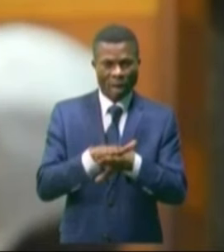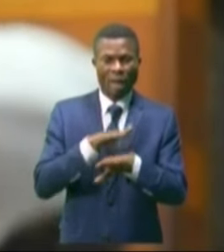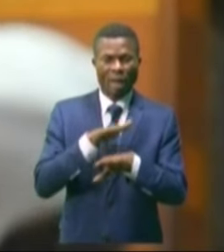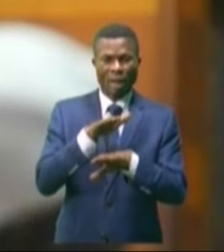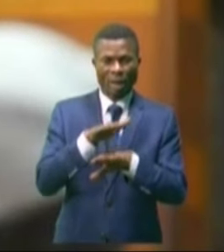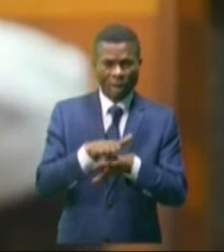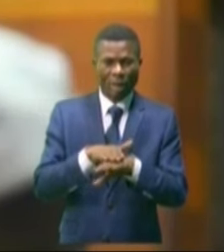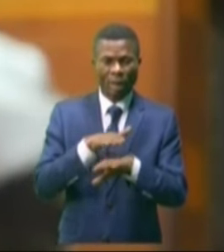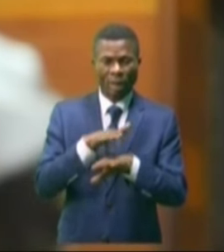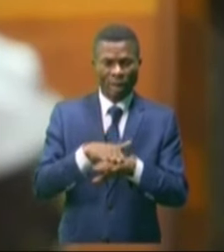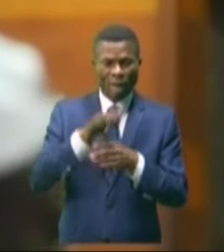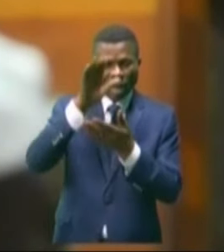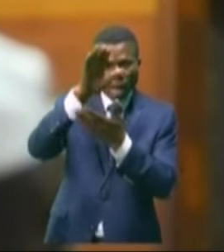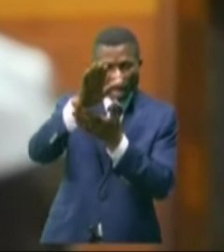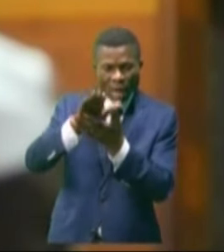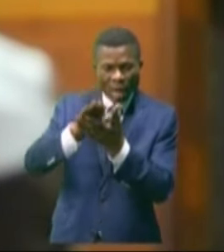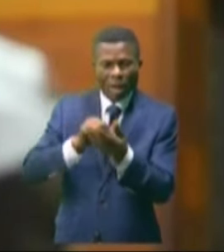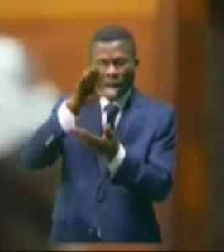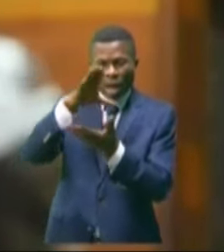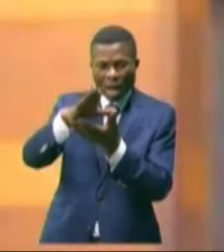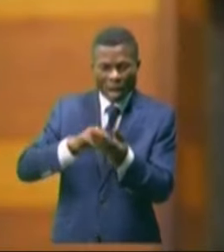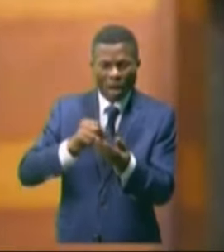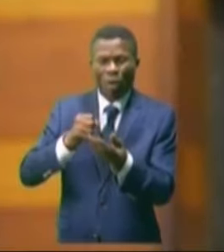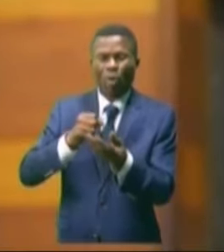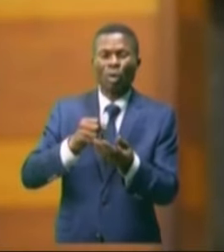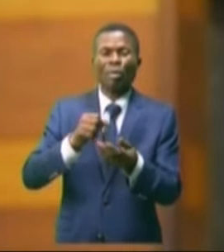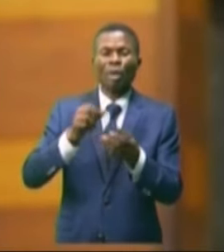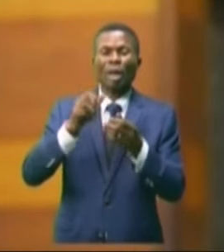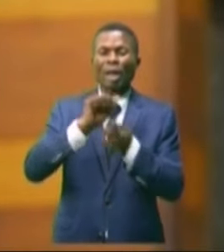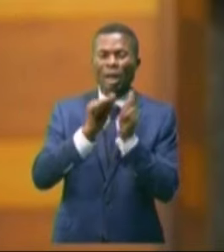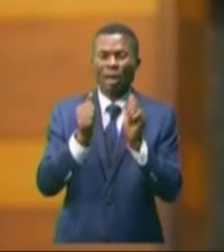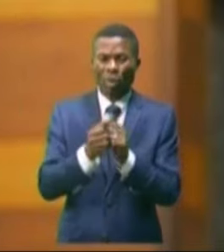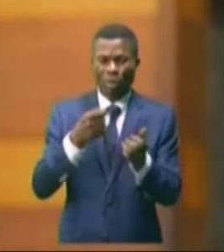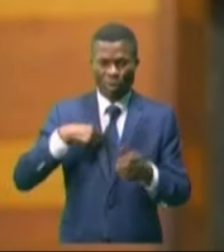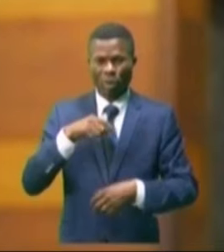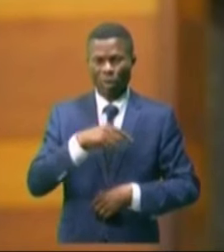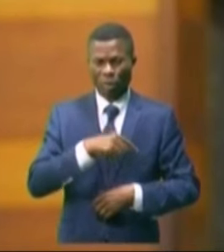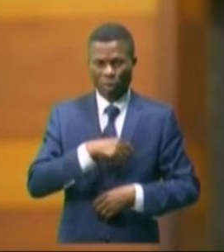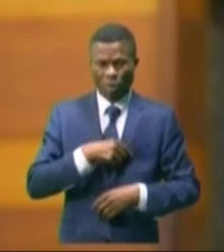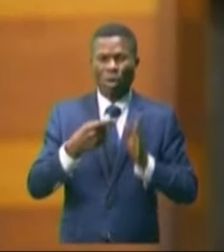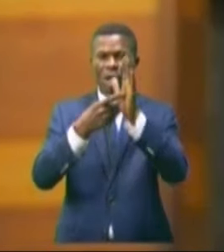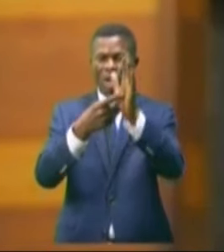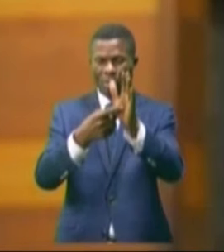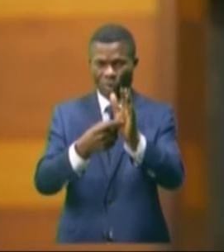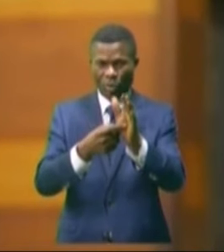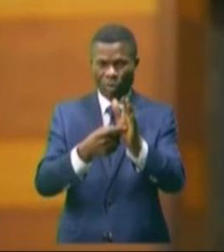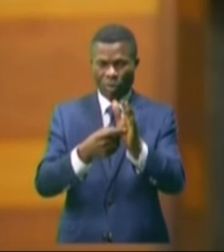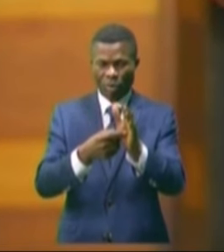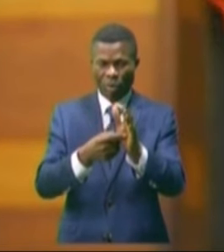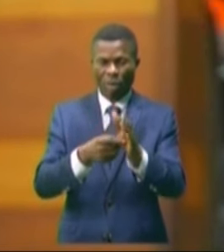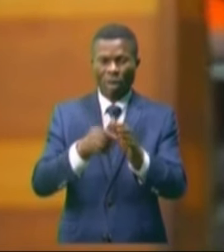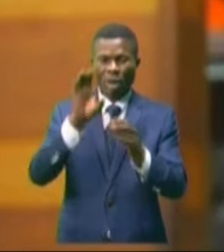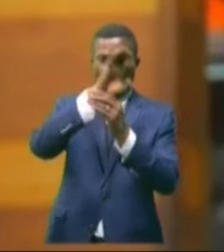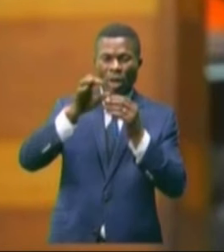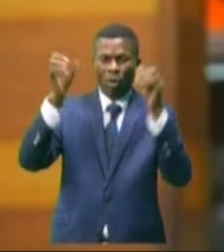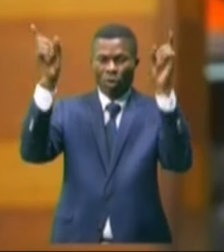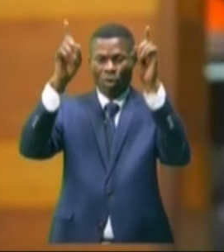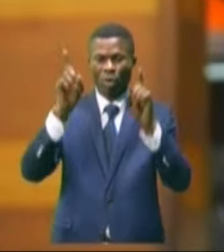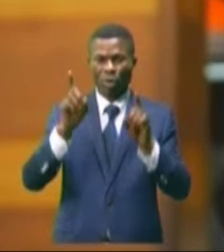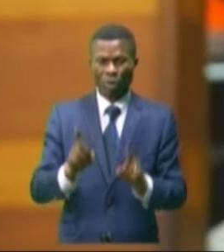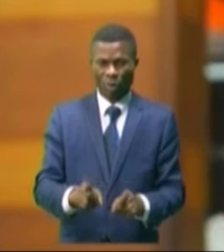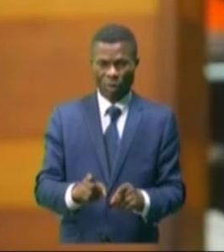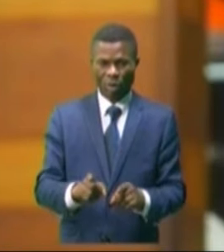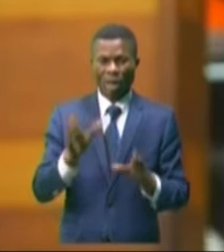nous approprier notre narratif. Présenter l'Afrique comme le continent de l'avenir avec